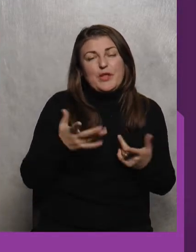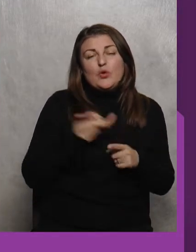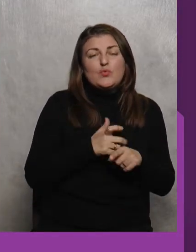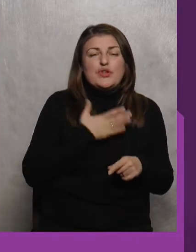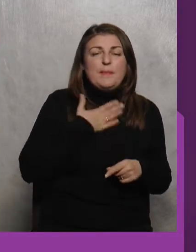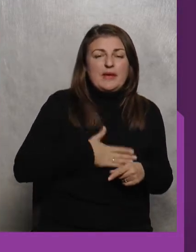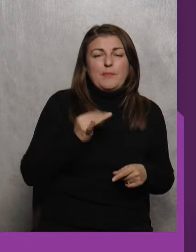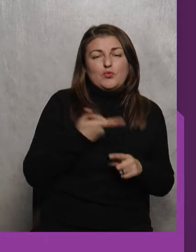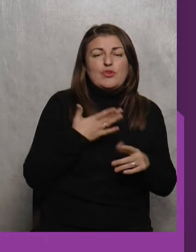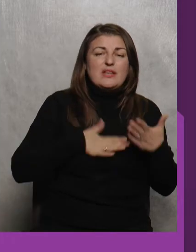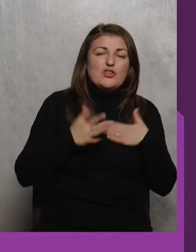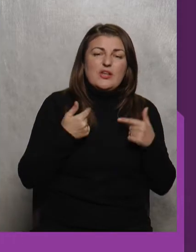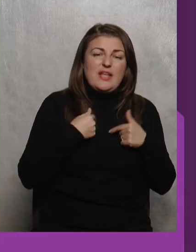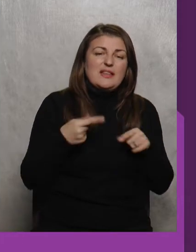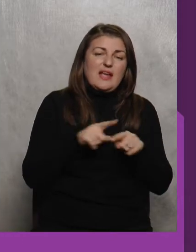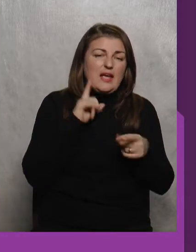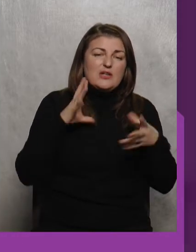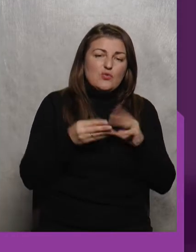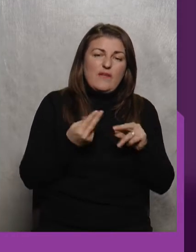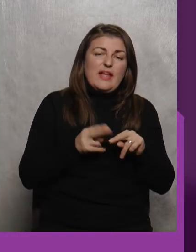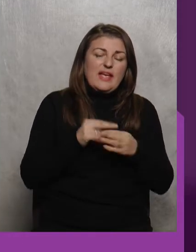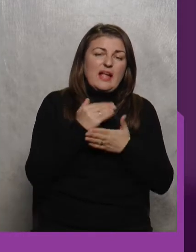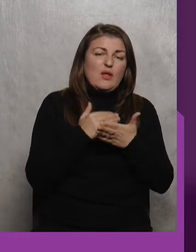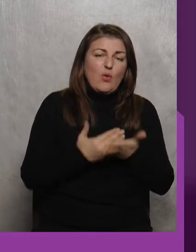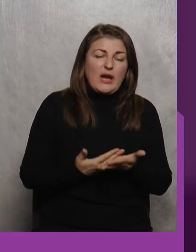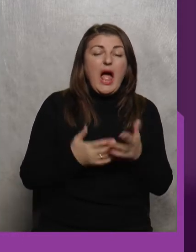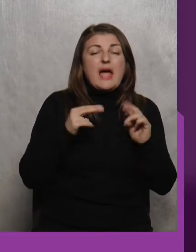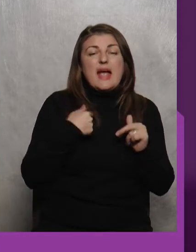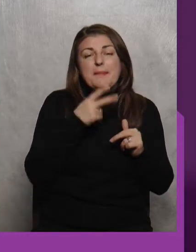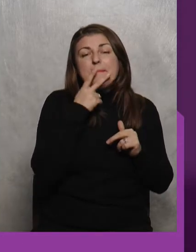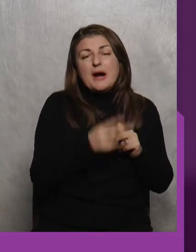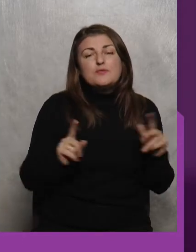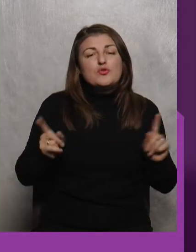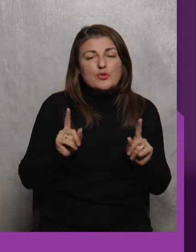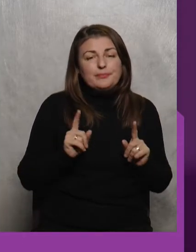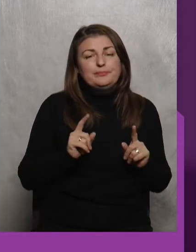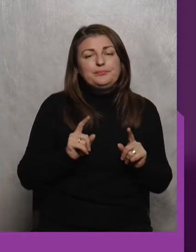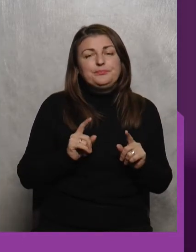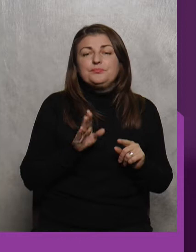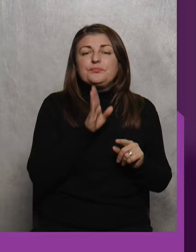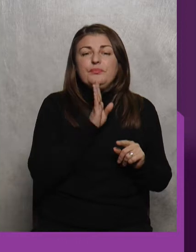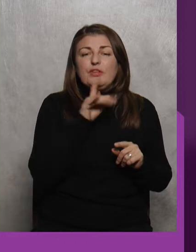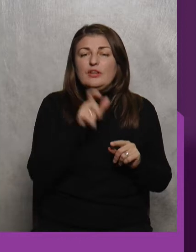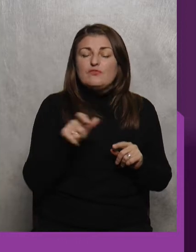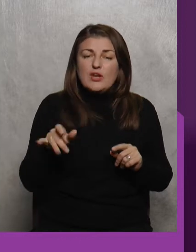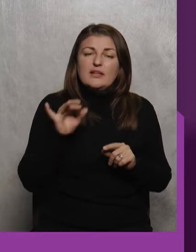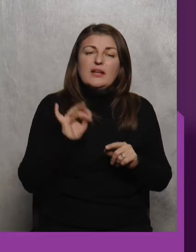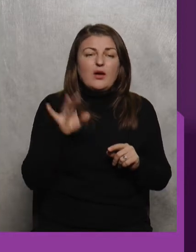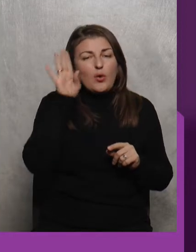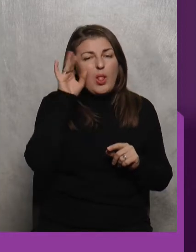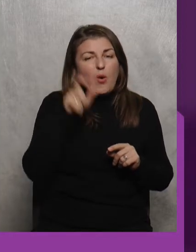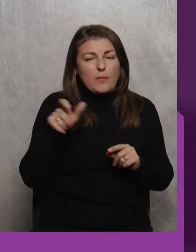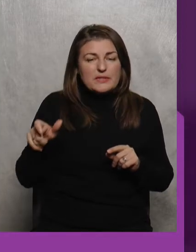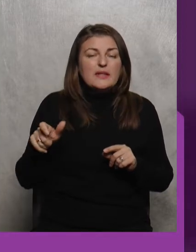дуже тішить нас такі результати в цій категорії. Як ми бачимо, що дівчата, ну і